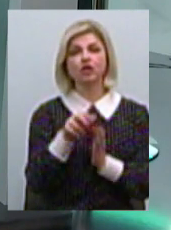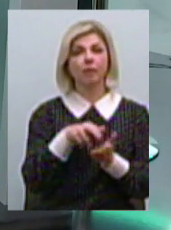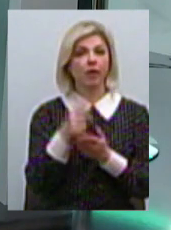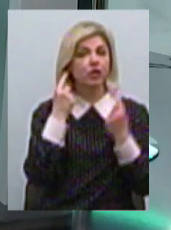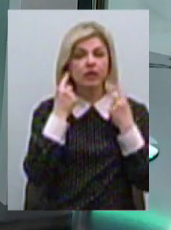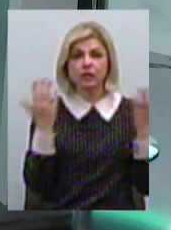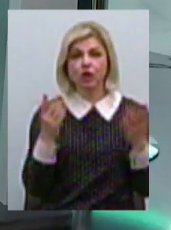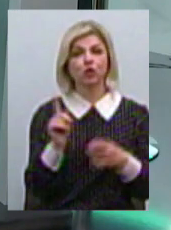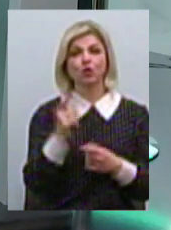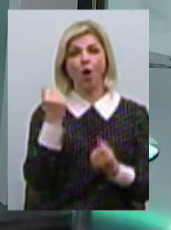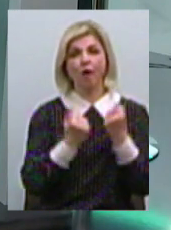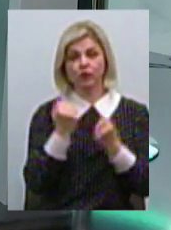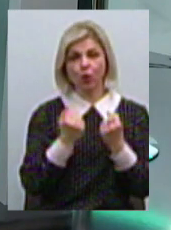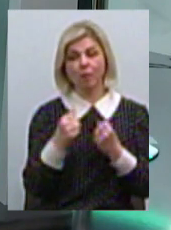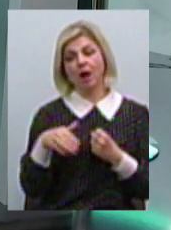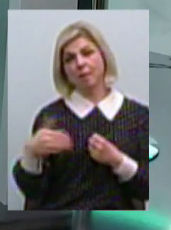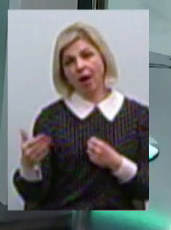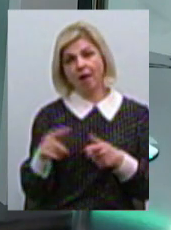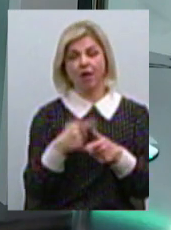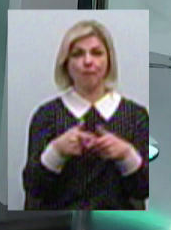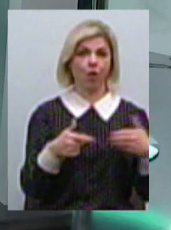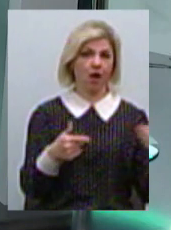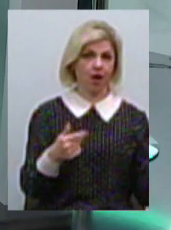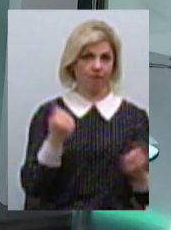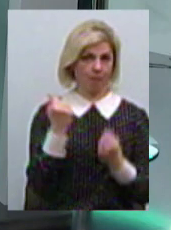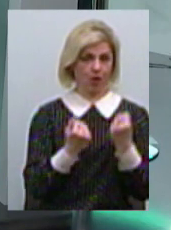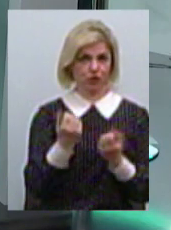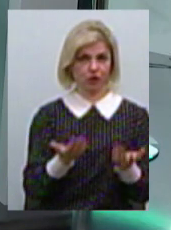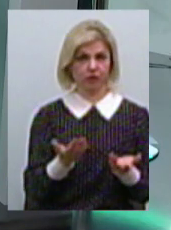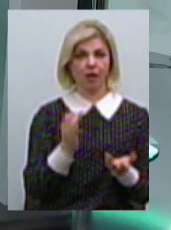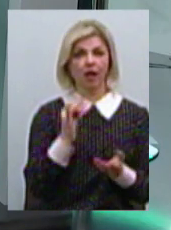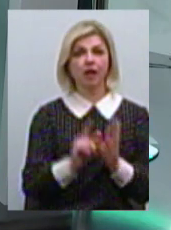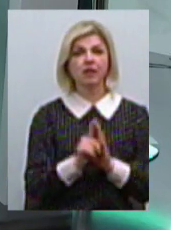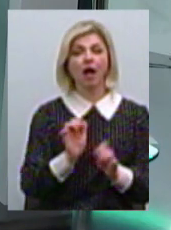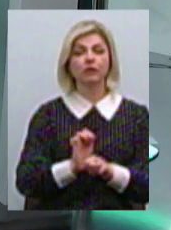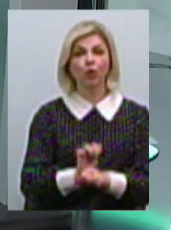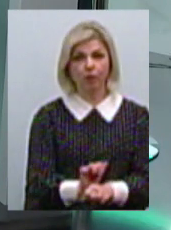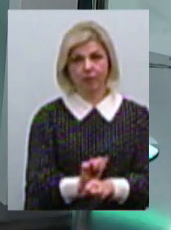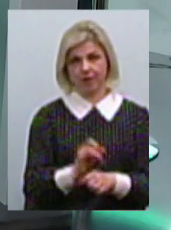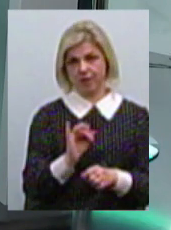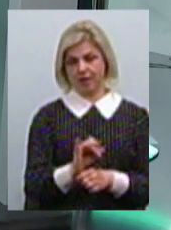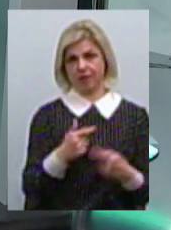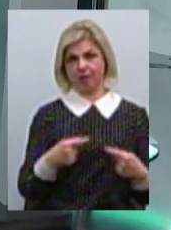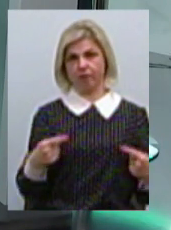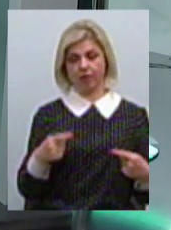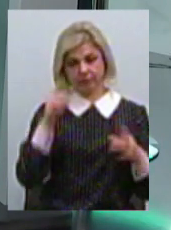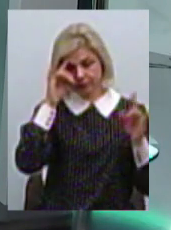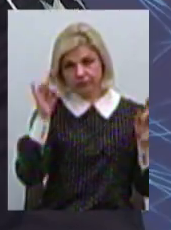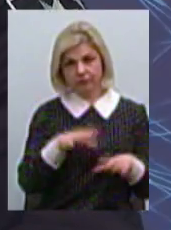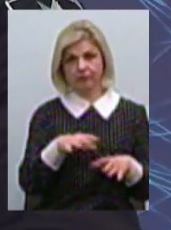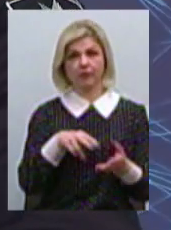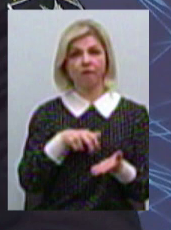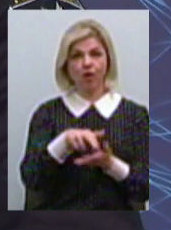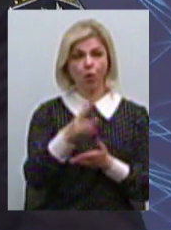чуючи, що автомобіль їде справа або зліва, чи починає тормозити і тому подібне. Вона зненацька виходить на